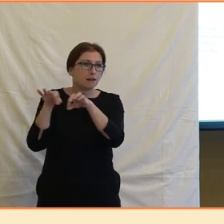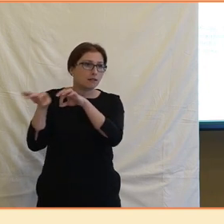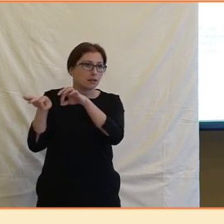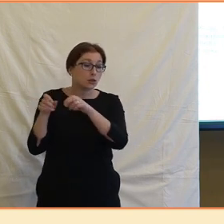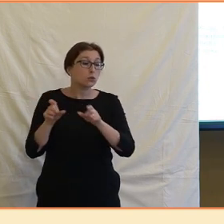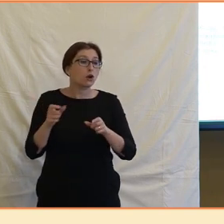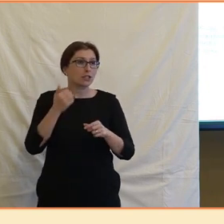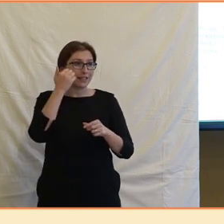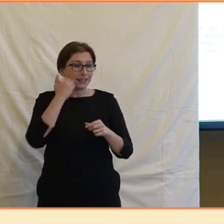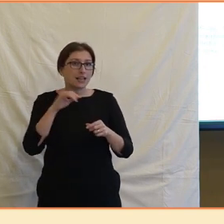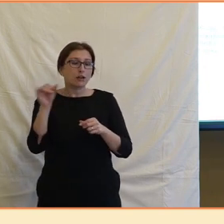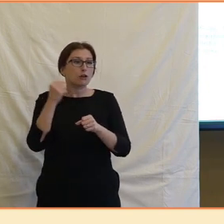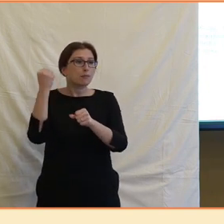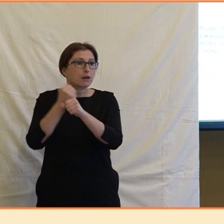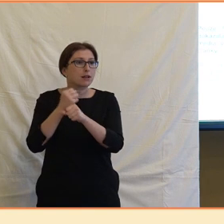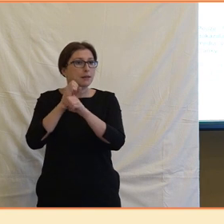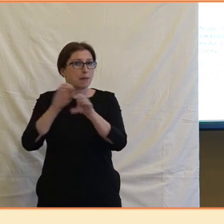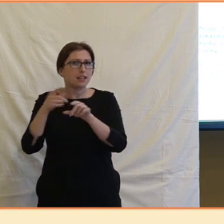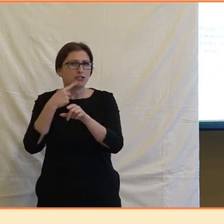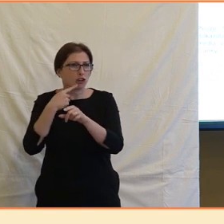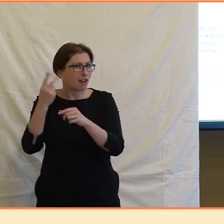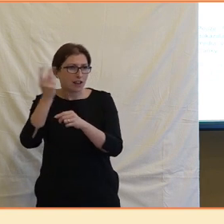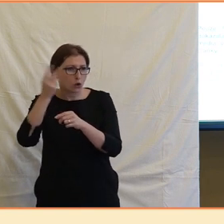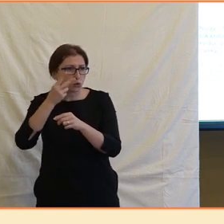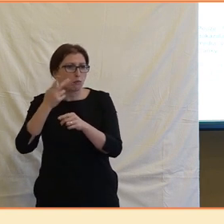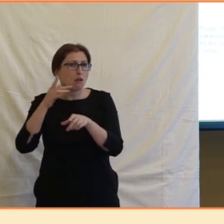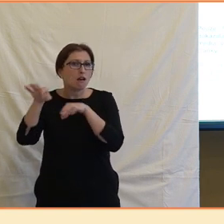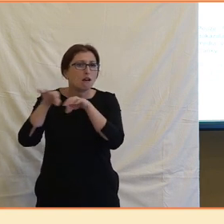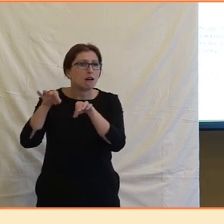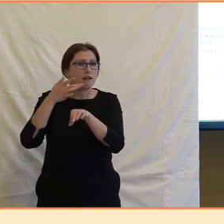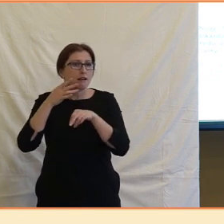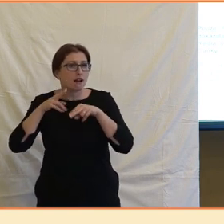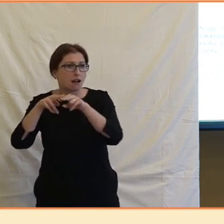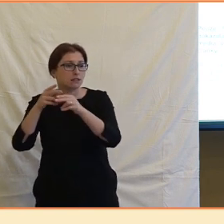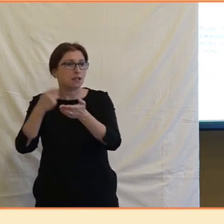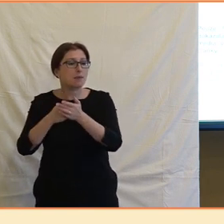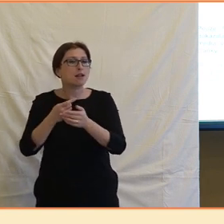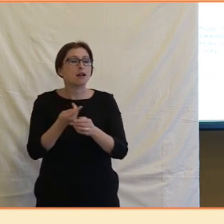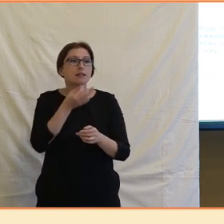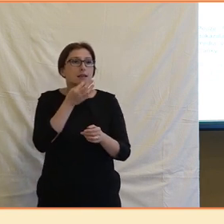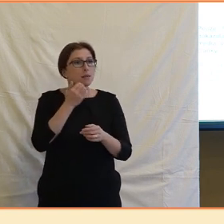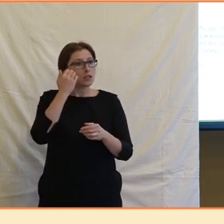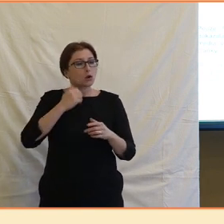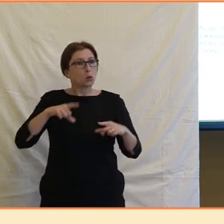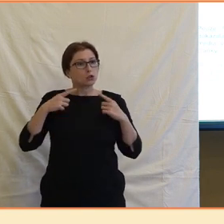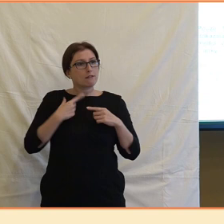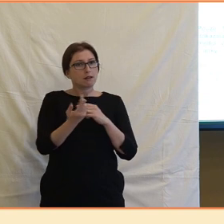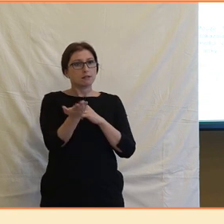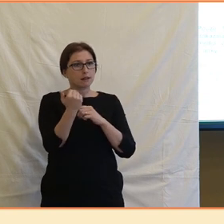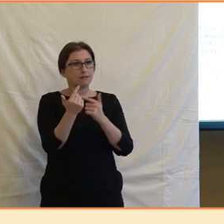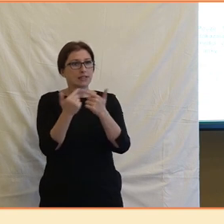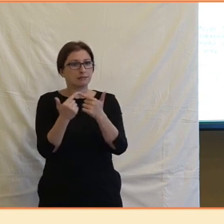lidé, kteří pracují v médiích, nerozumí těm technologiím, bude velice těžké k tomu